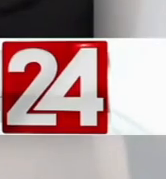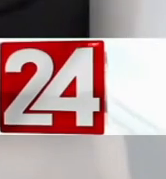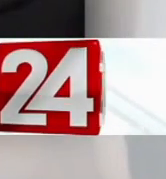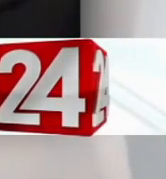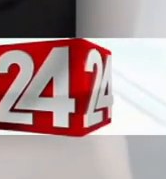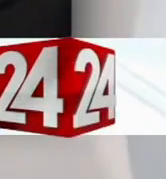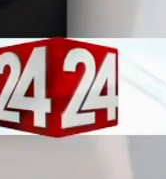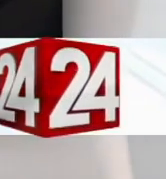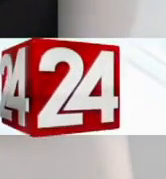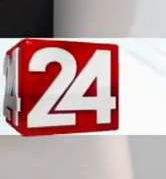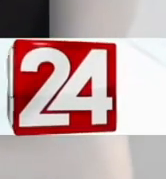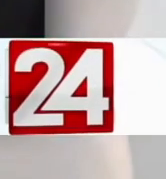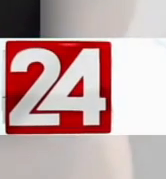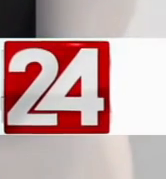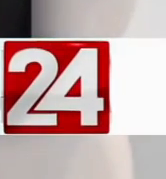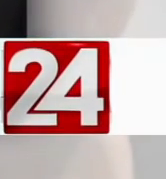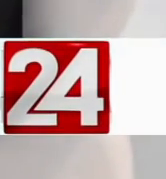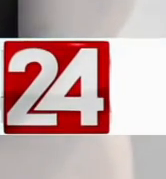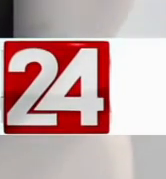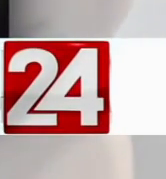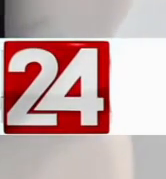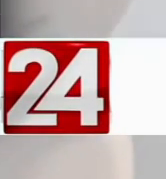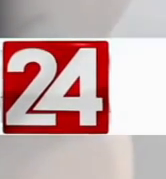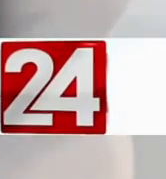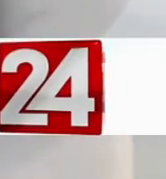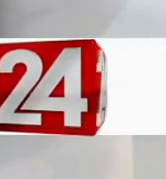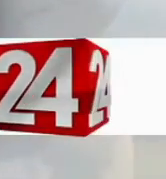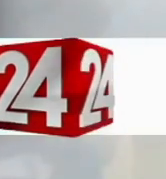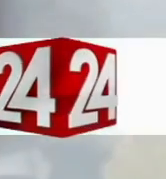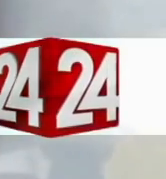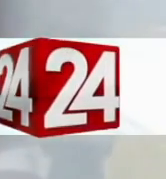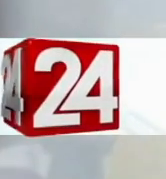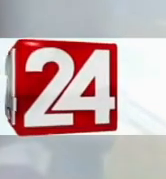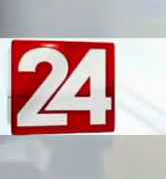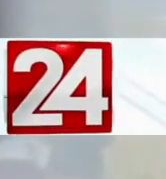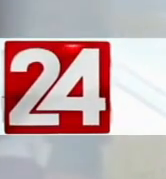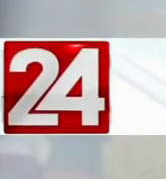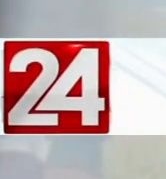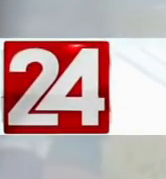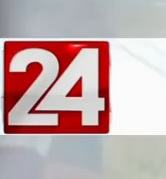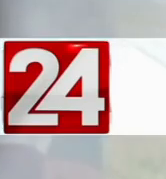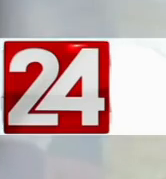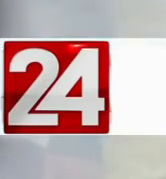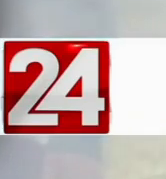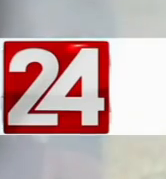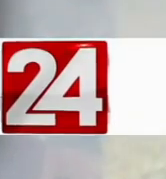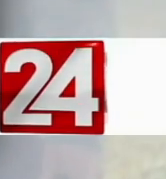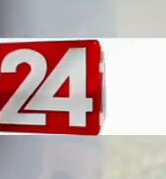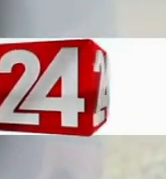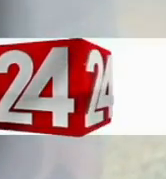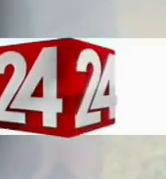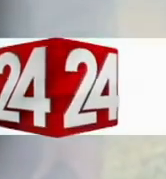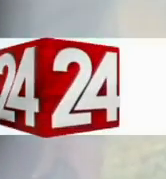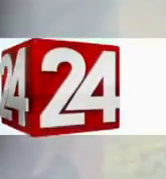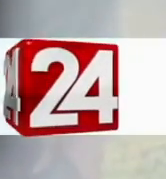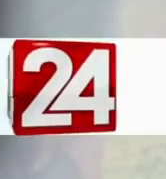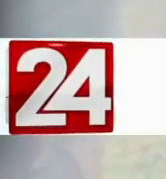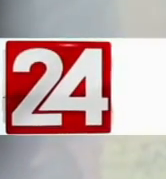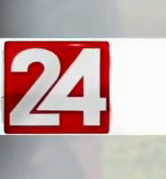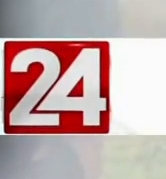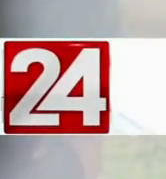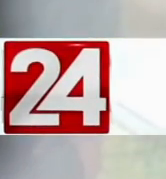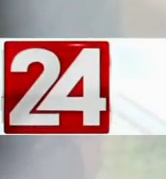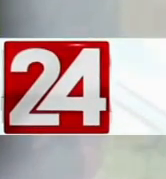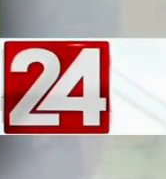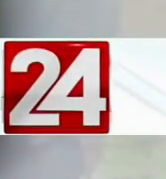At ang bagong milestone sa buhay mag-asawa ng mga bida ng Crash Landing on You. Tutukan lahat